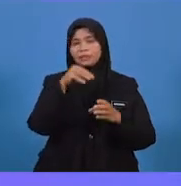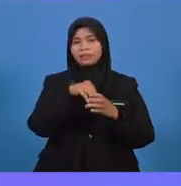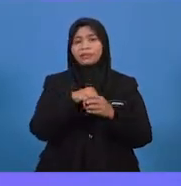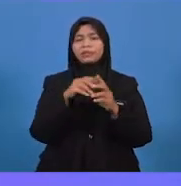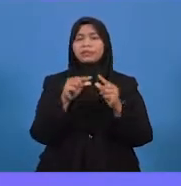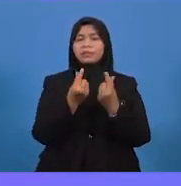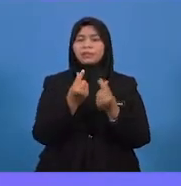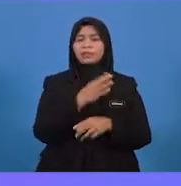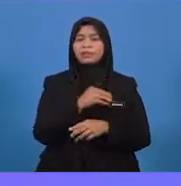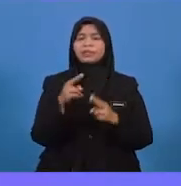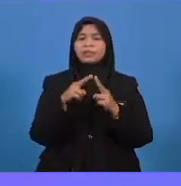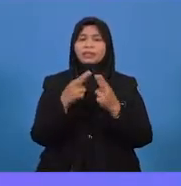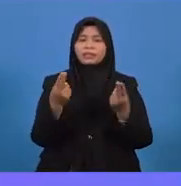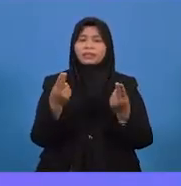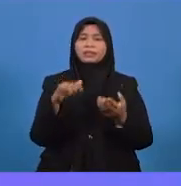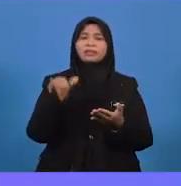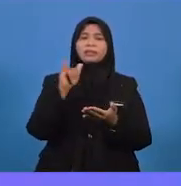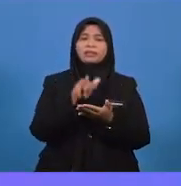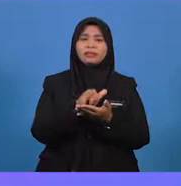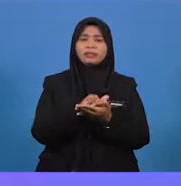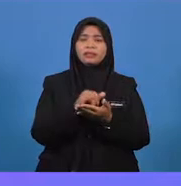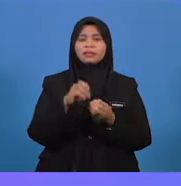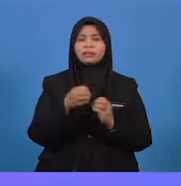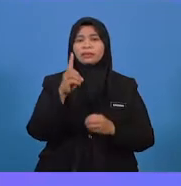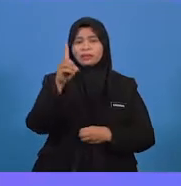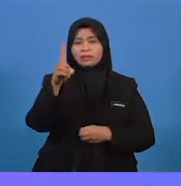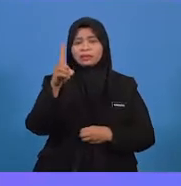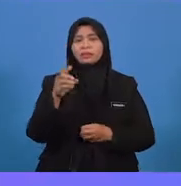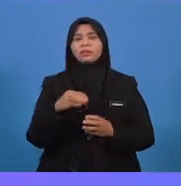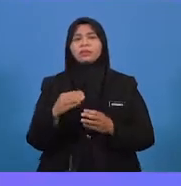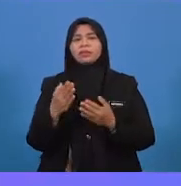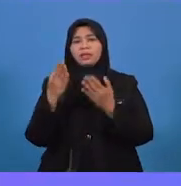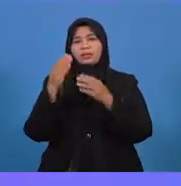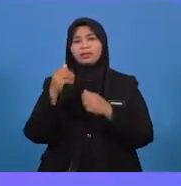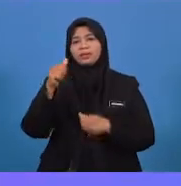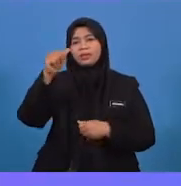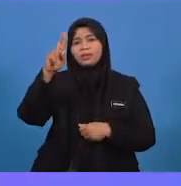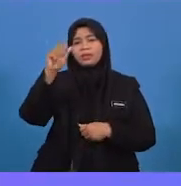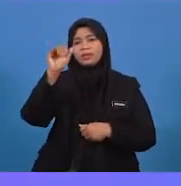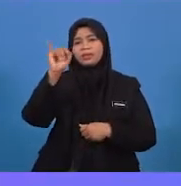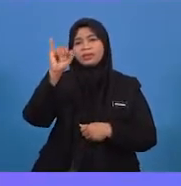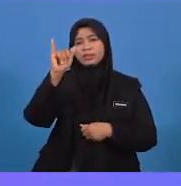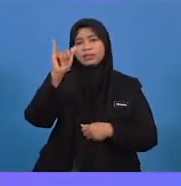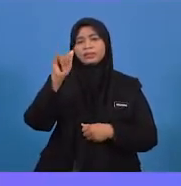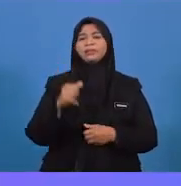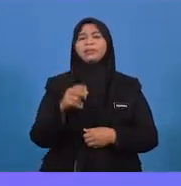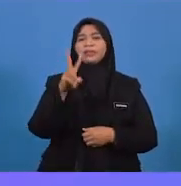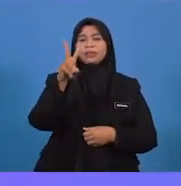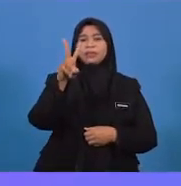dan hadis, iaitu pertama, menanggung arasy.